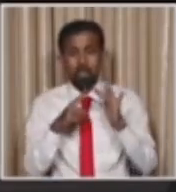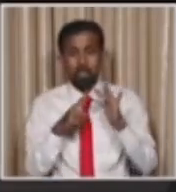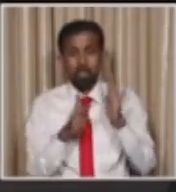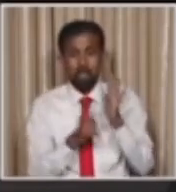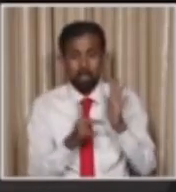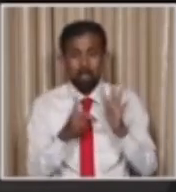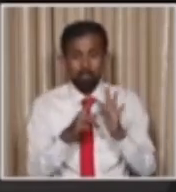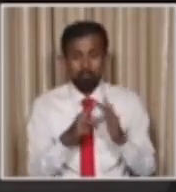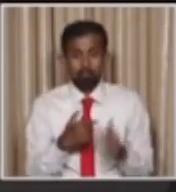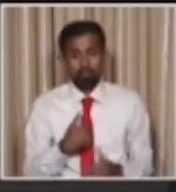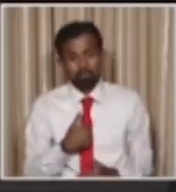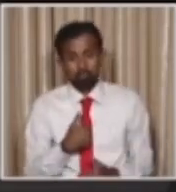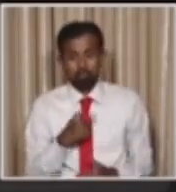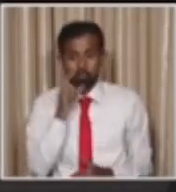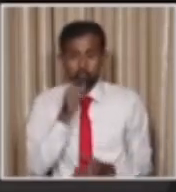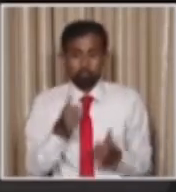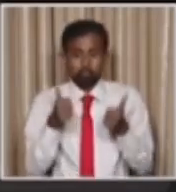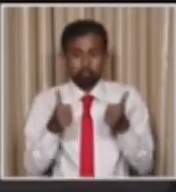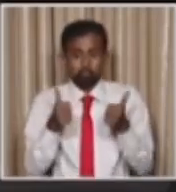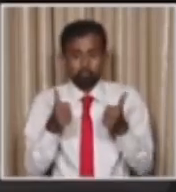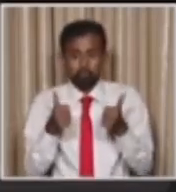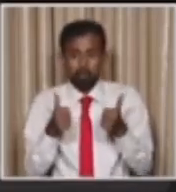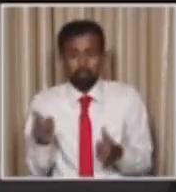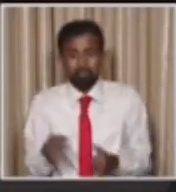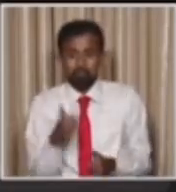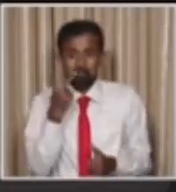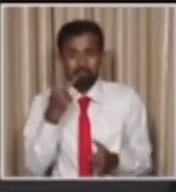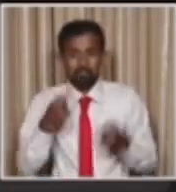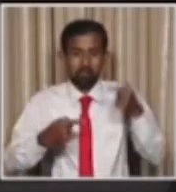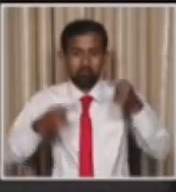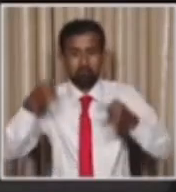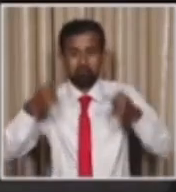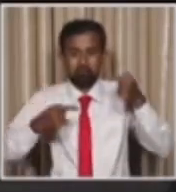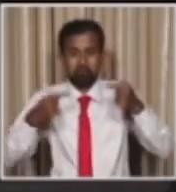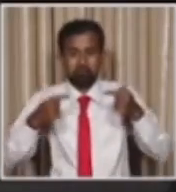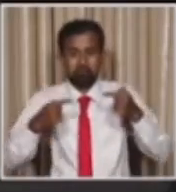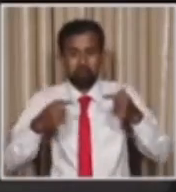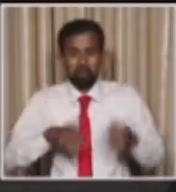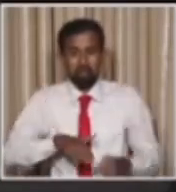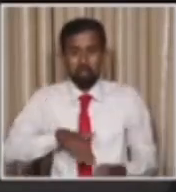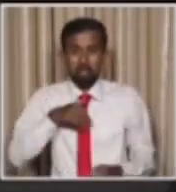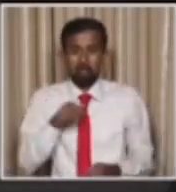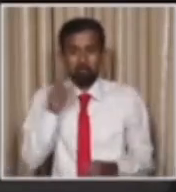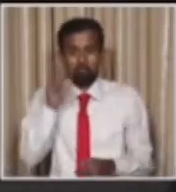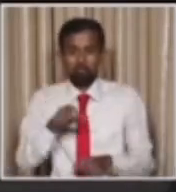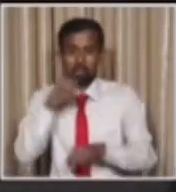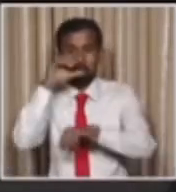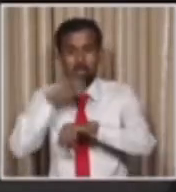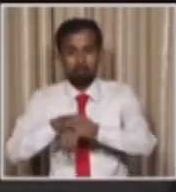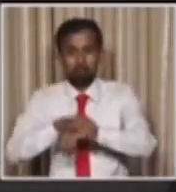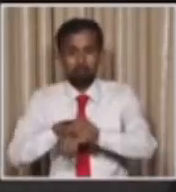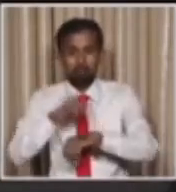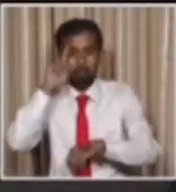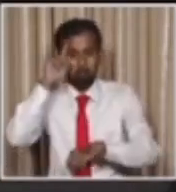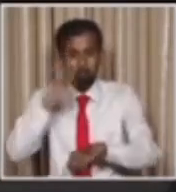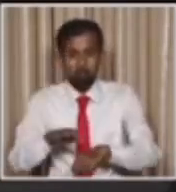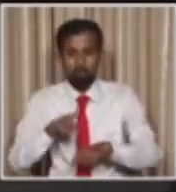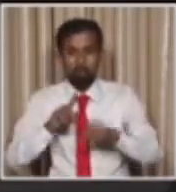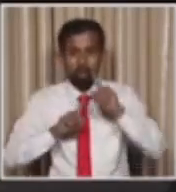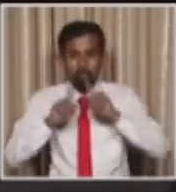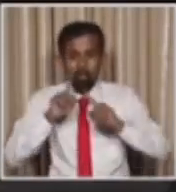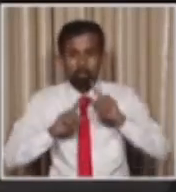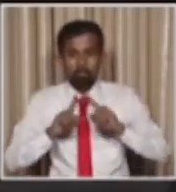ආශාවෙන් කල්පනා කරන ඇති හොඳයි. ඔන්න දැන් දවස් දෙකක් විවාද කරලා මහා මොළකාරය හොයාගනීවි. ඒ බලාපොරොත්තු ඇතුව කතා